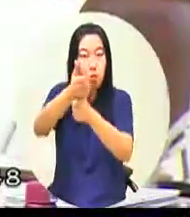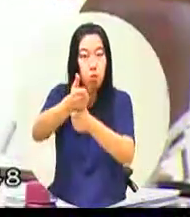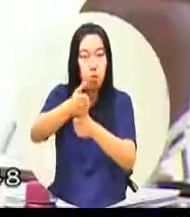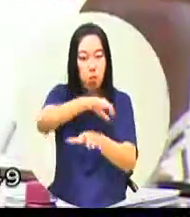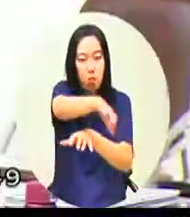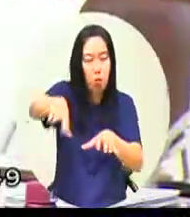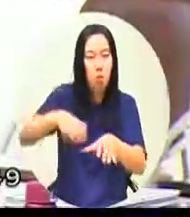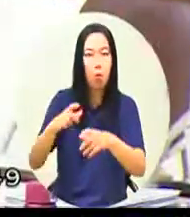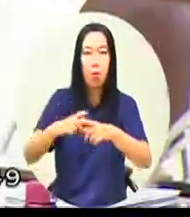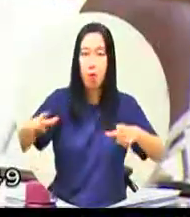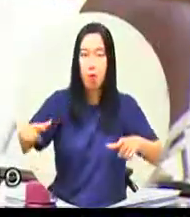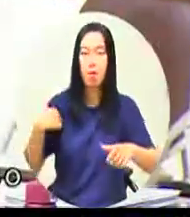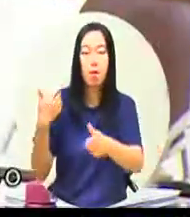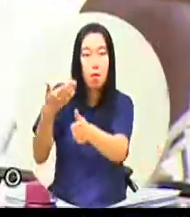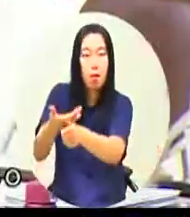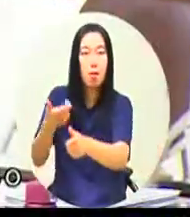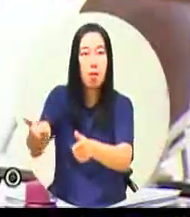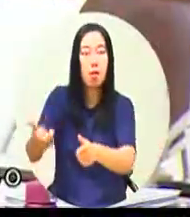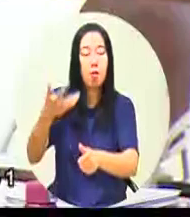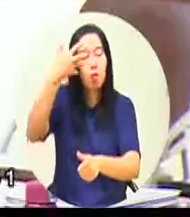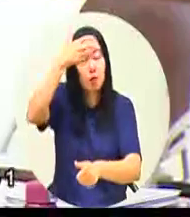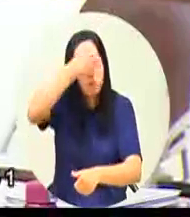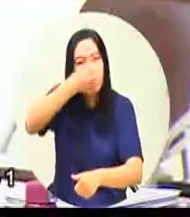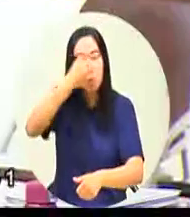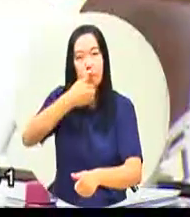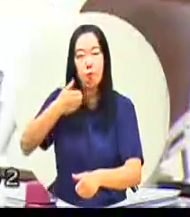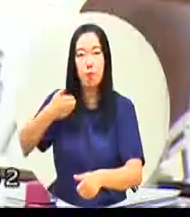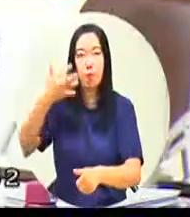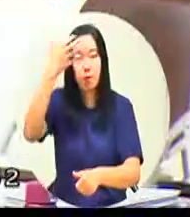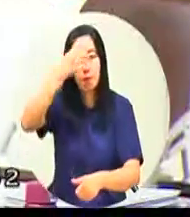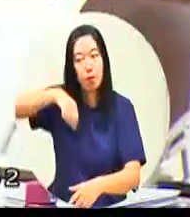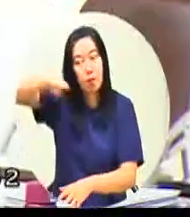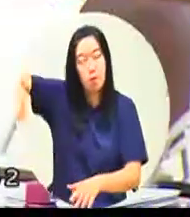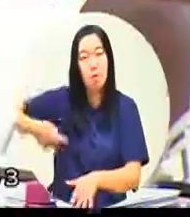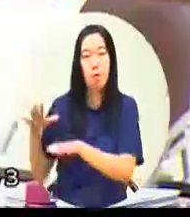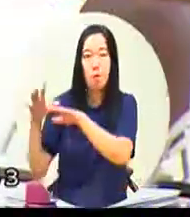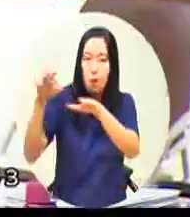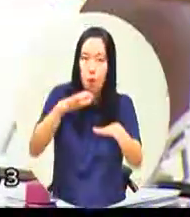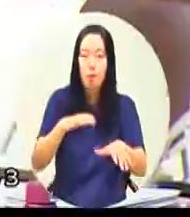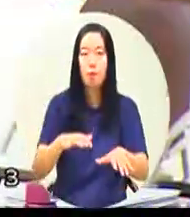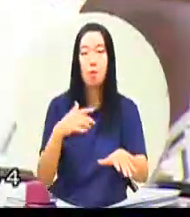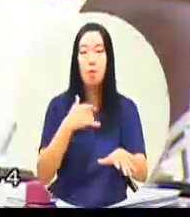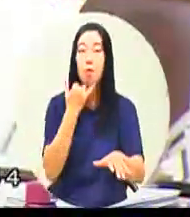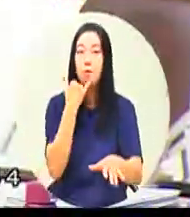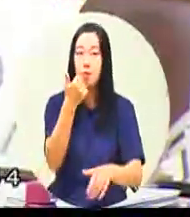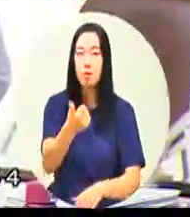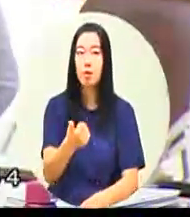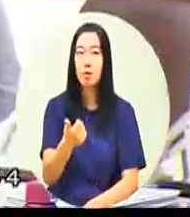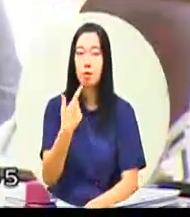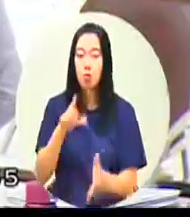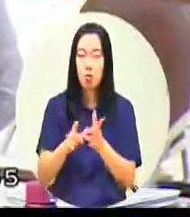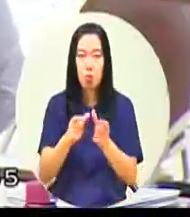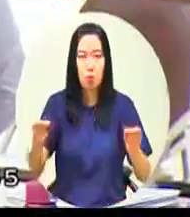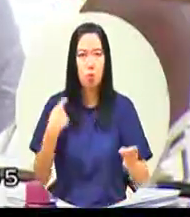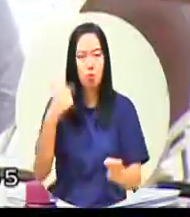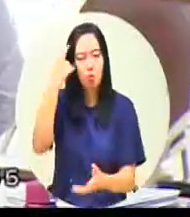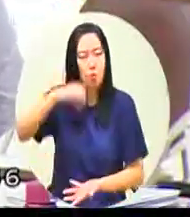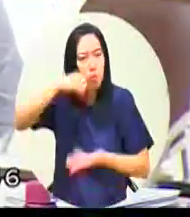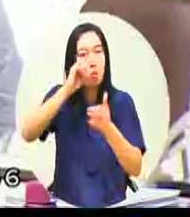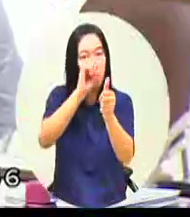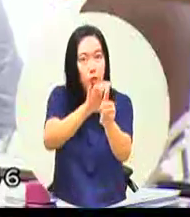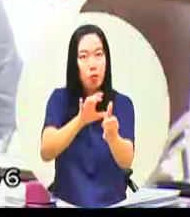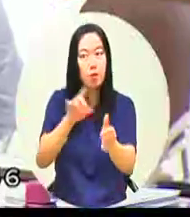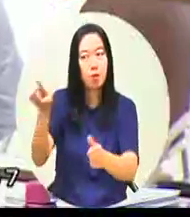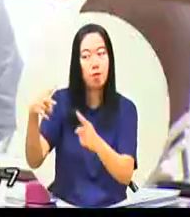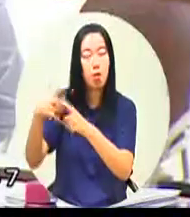供给我们的哈萤火族，一旦去，那本席一直长期有在跟你建议啊，我们那个小